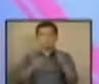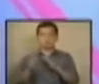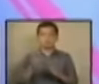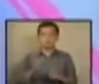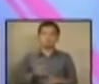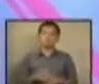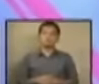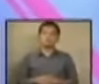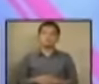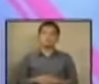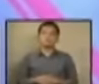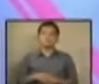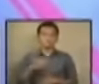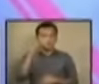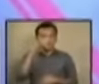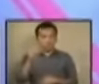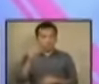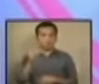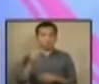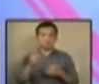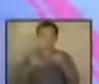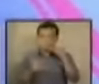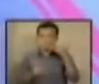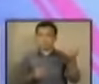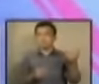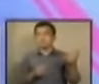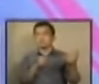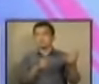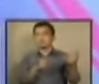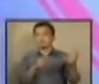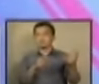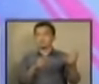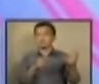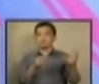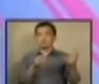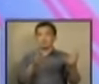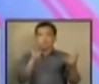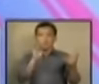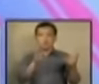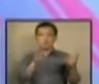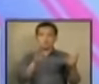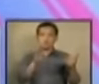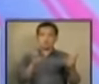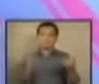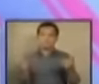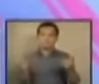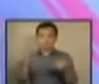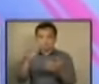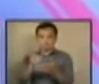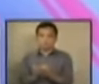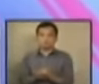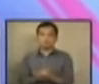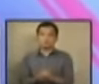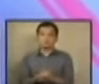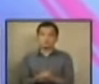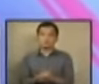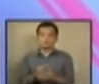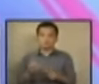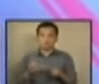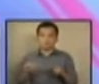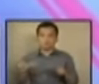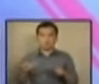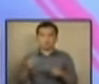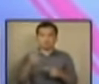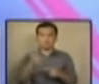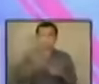ni ma'am, makakausap natin ang kapatid ng kanyang asawa. Okay. Na itatawag natin sa pangalang